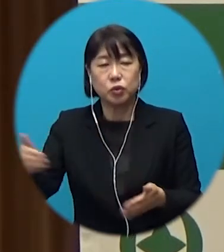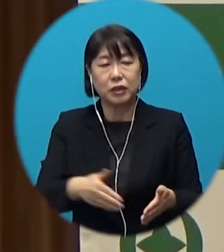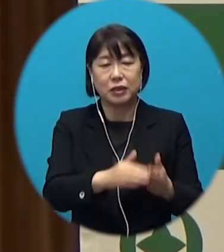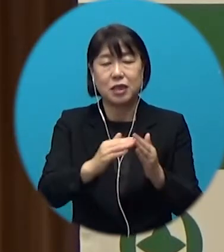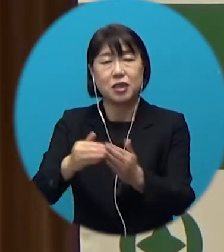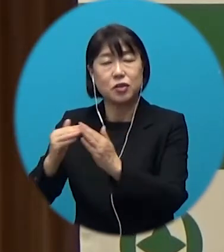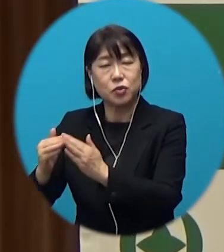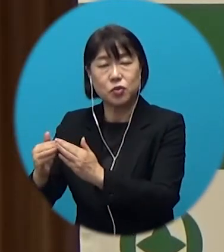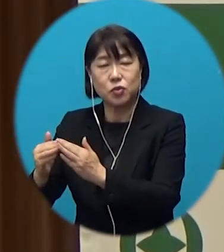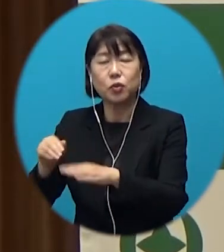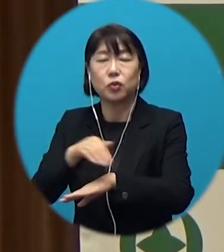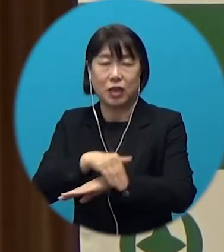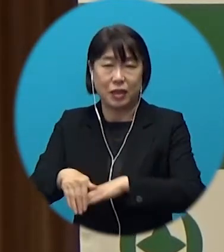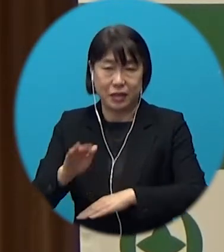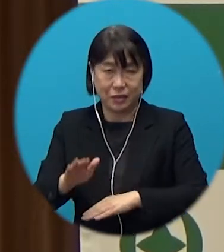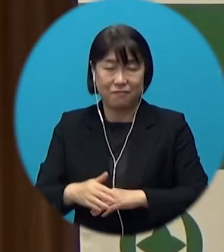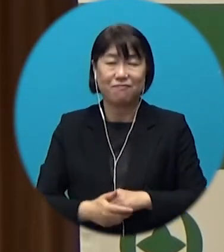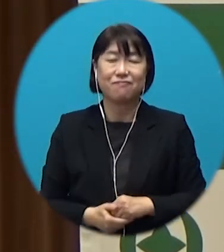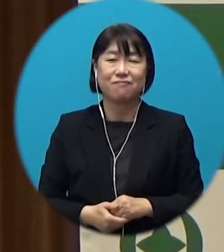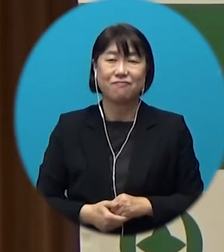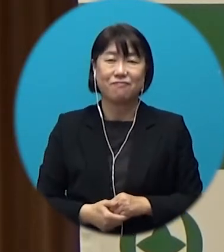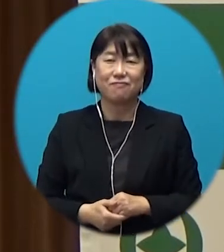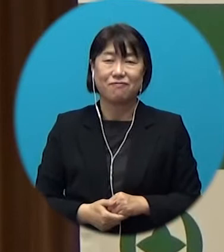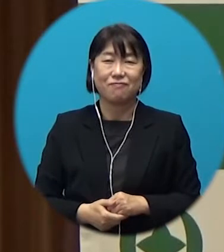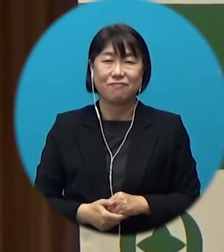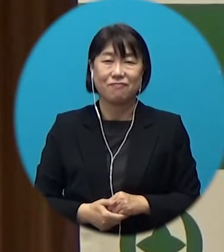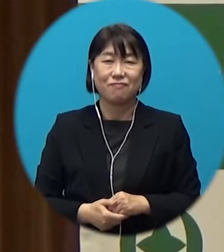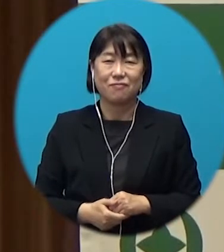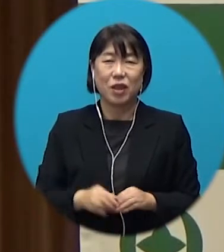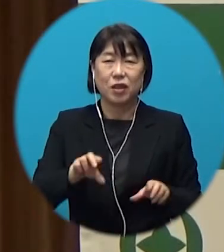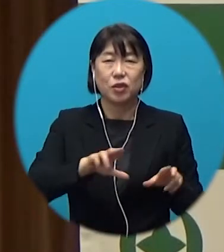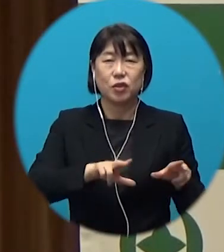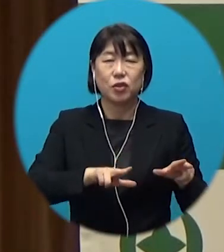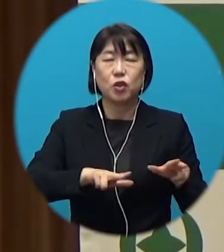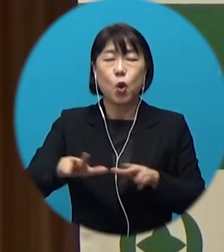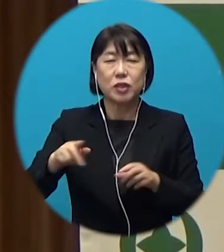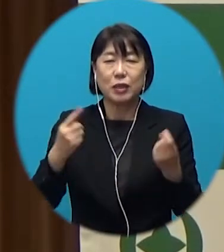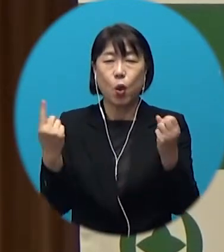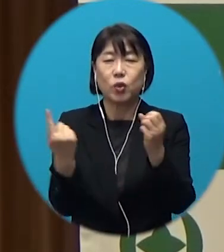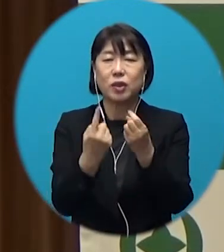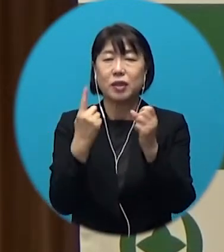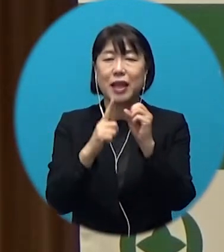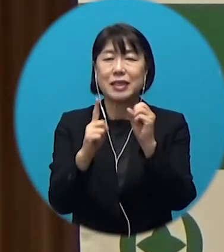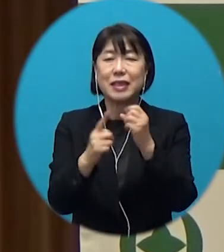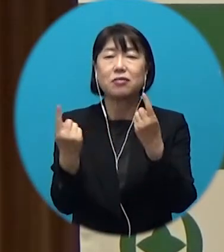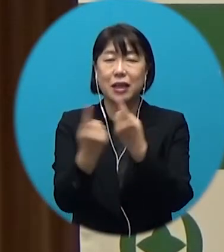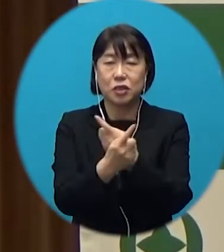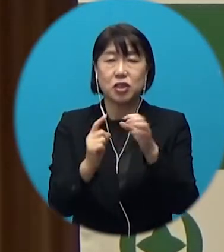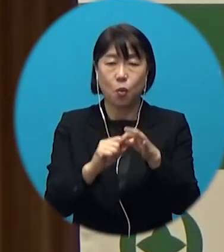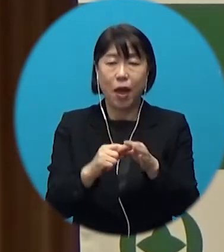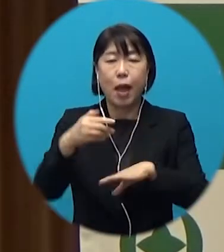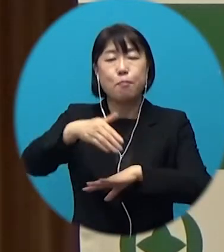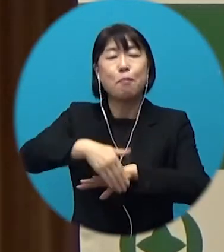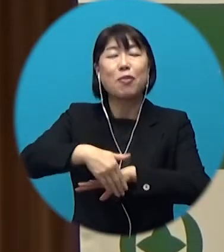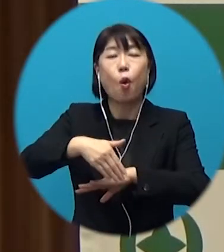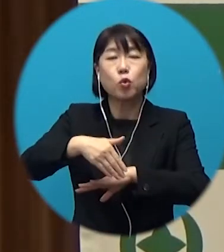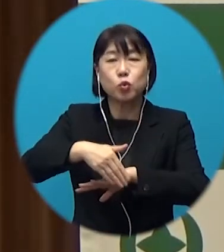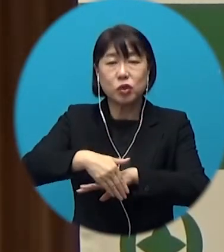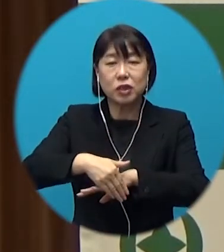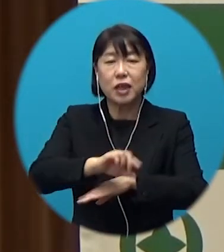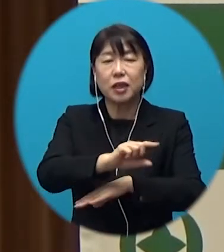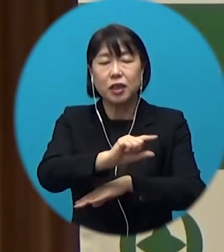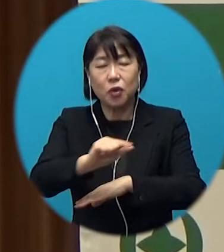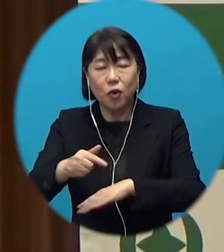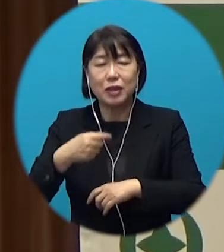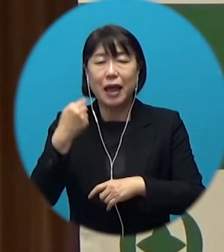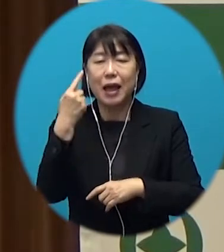たいと思っております。このデジタル化につきましては、区役所の窓口にですね、多業務対応用の